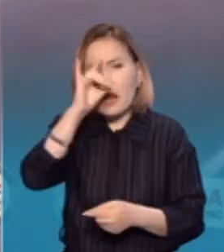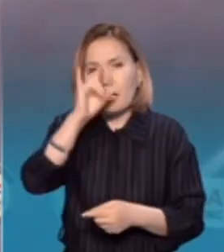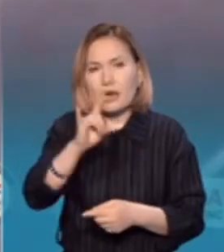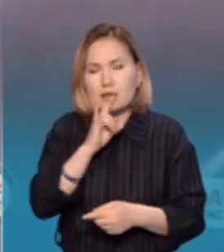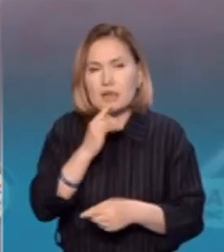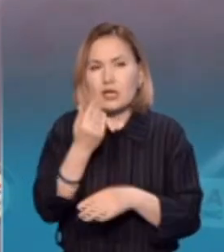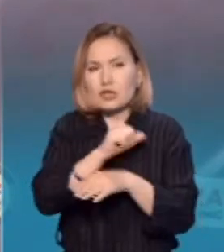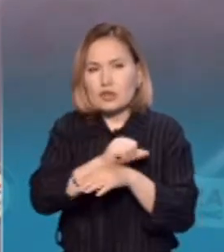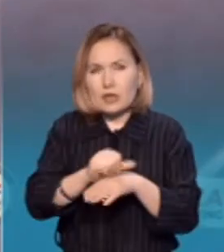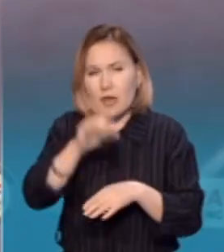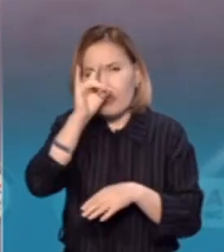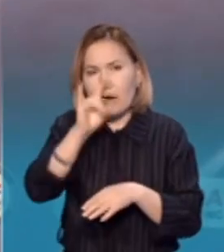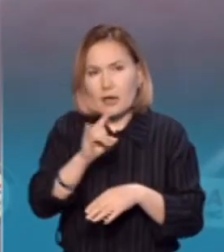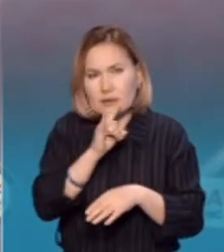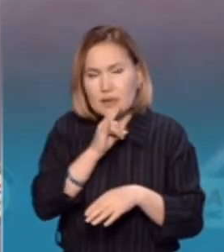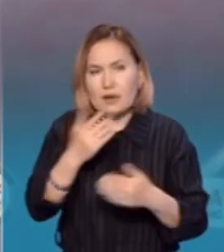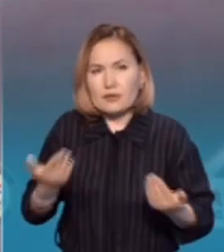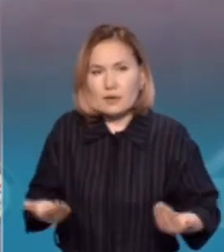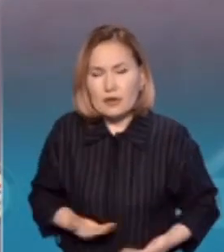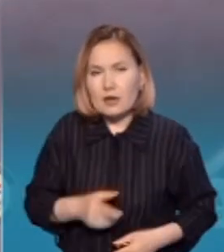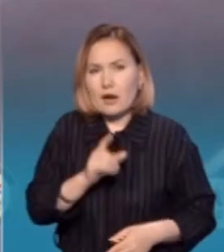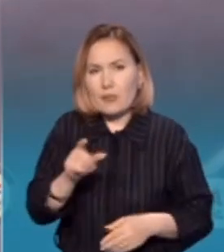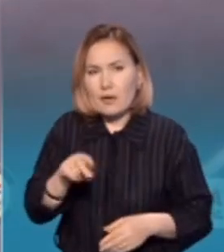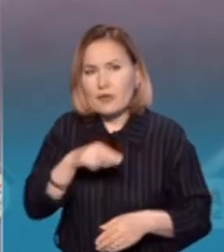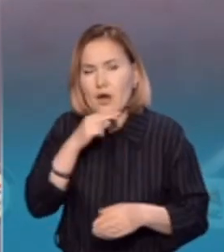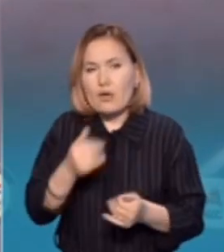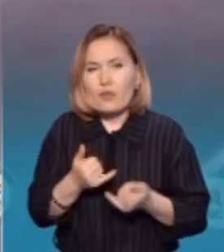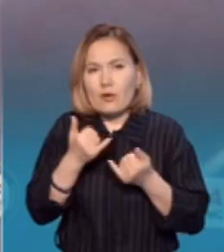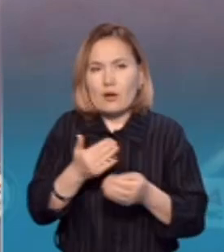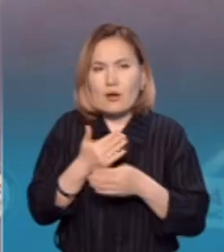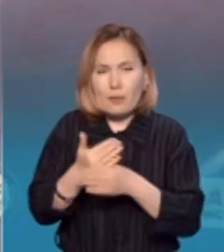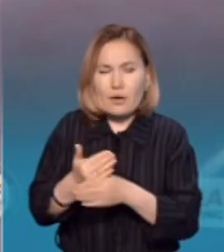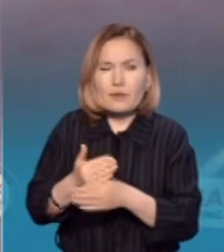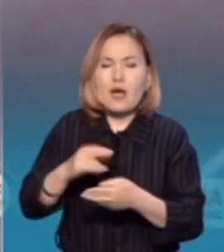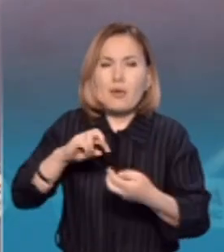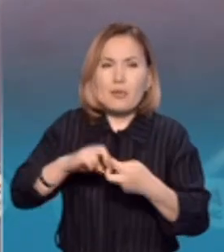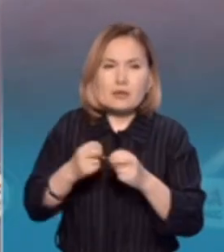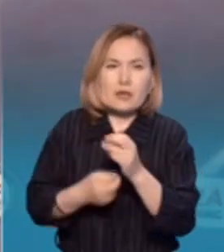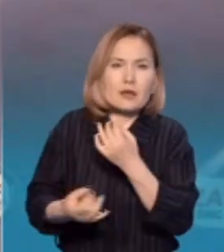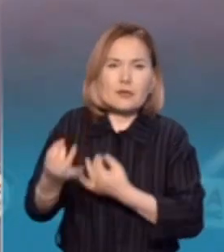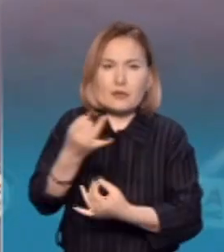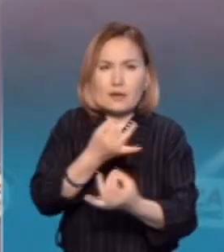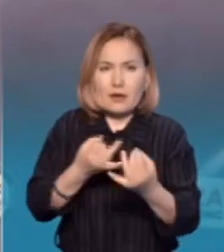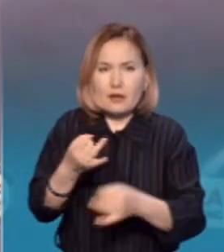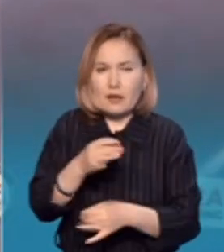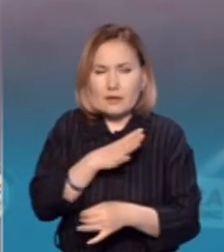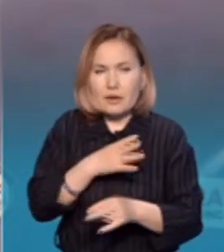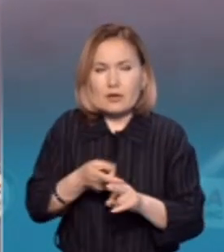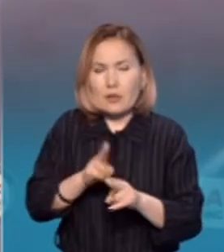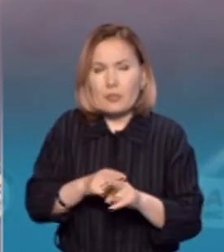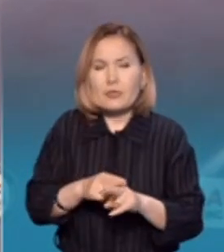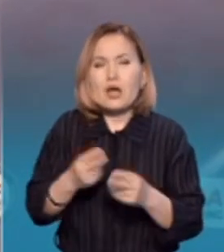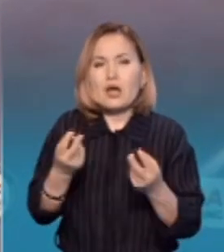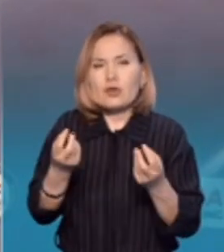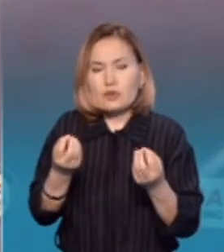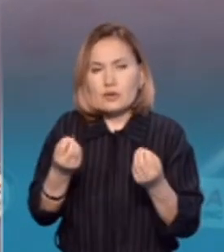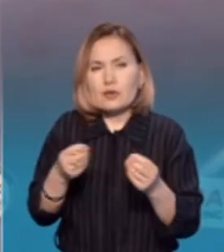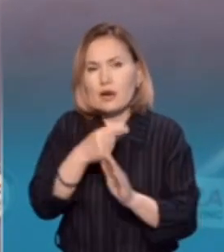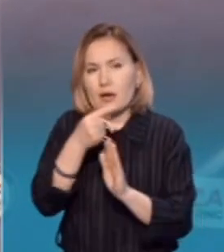Қазақстанның шетелдегі қазақтарға көңіл бөлу мәселесі көбірек талқыланды. Сонымен қатар талқыланған